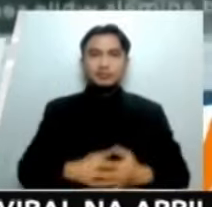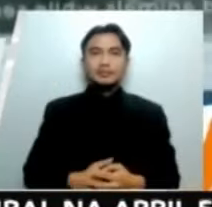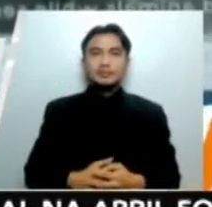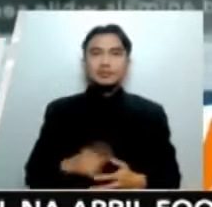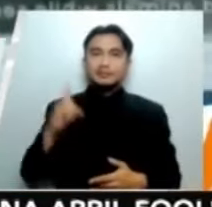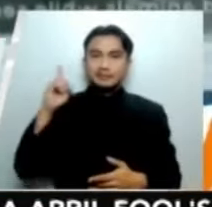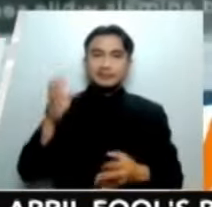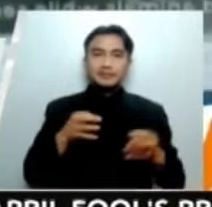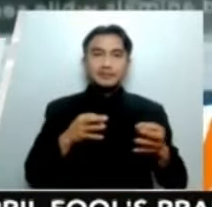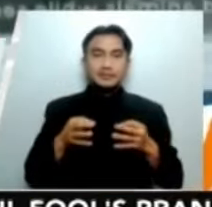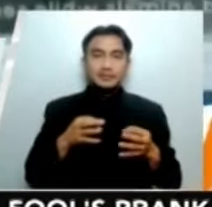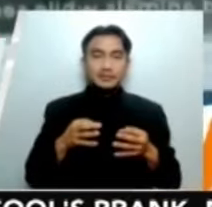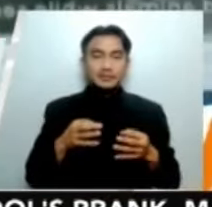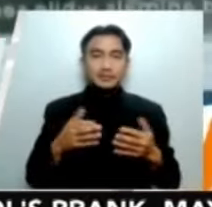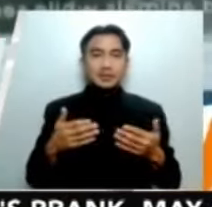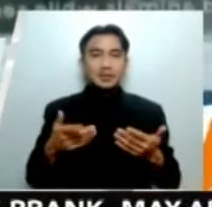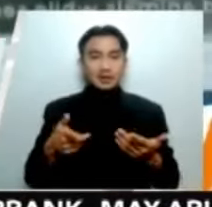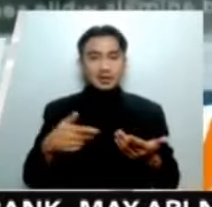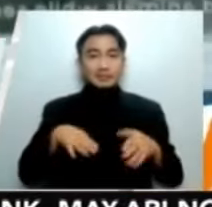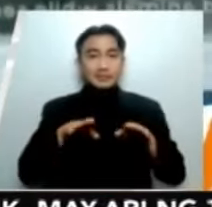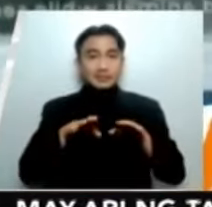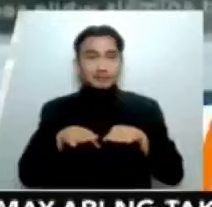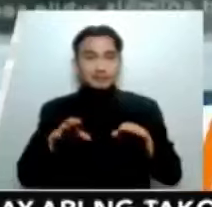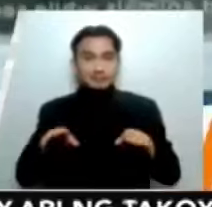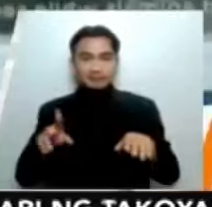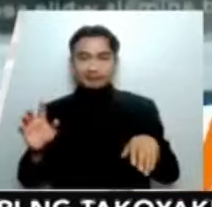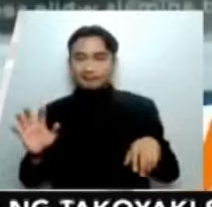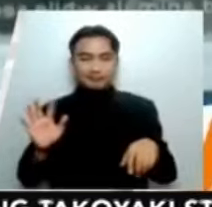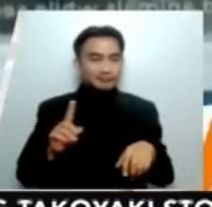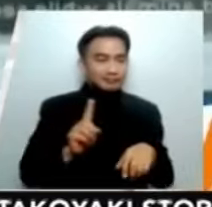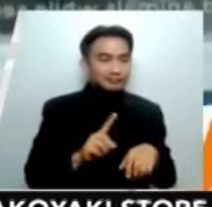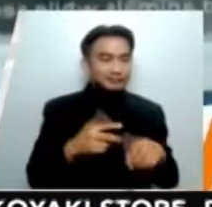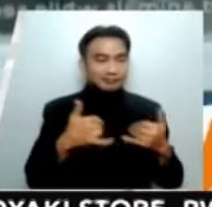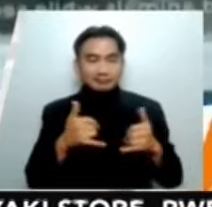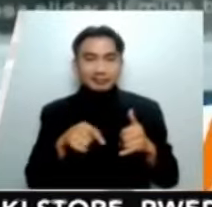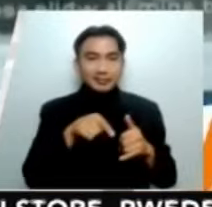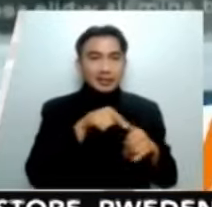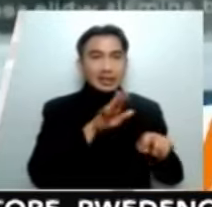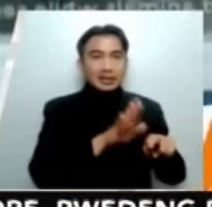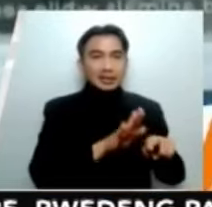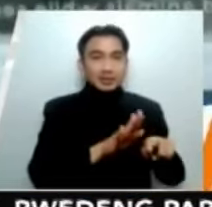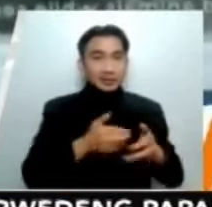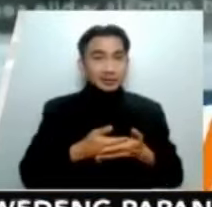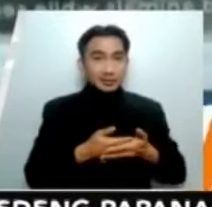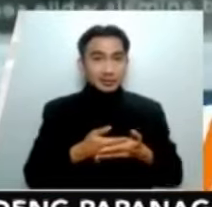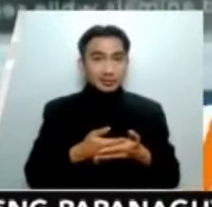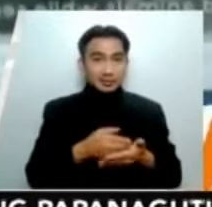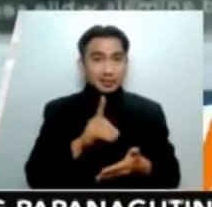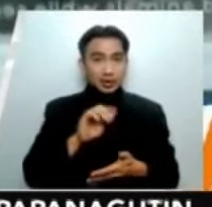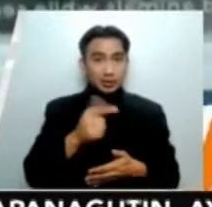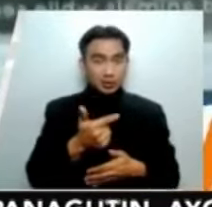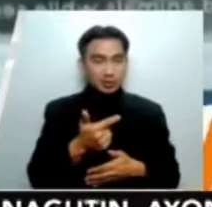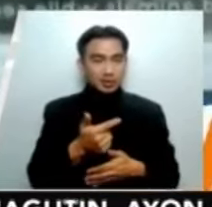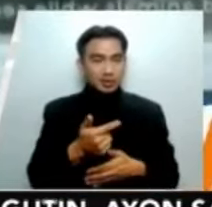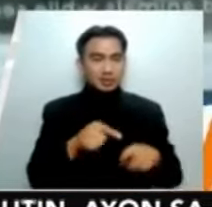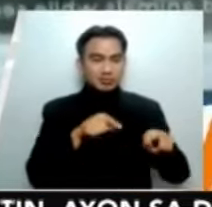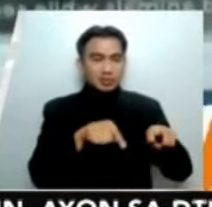ay gustong kunin yung mga tuta at ilaro yung tuta ni Justice. Naharas si Mama